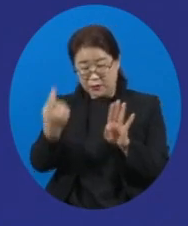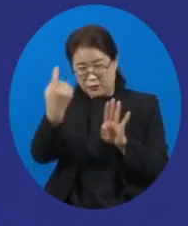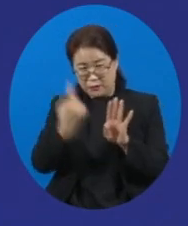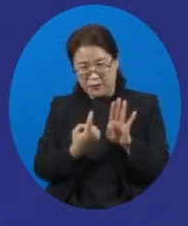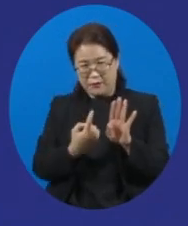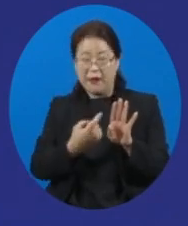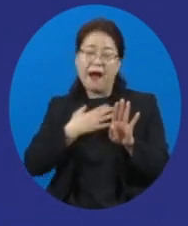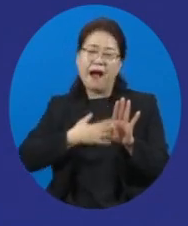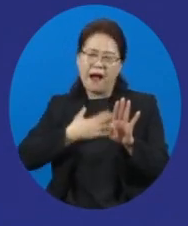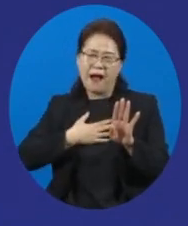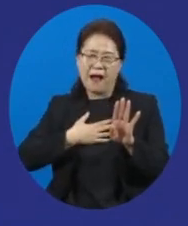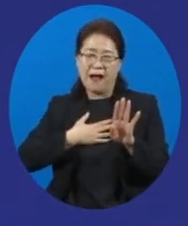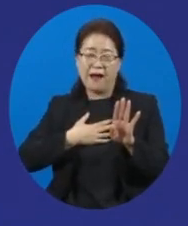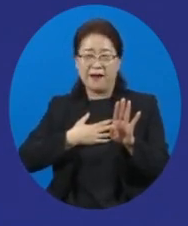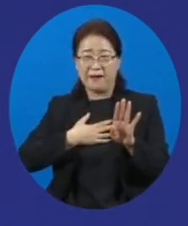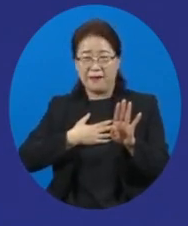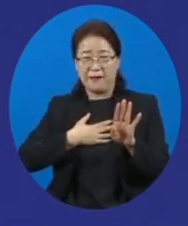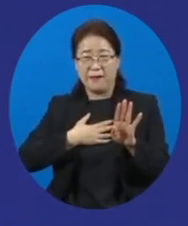우리는 알아요.